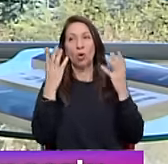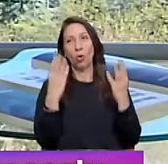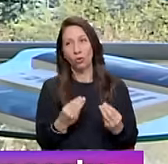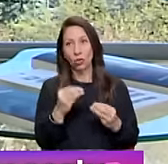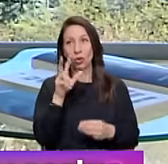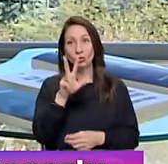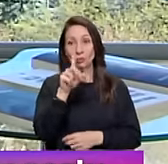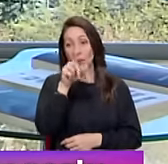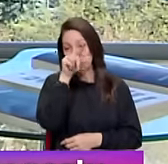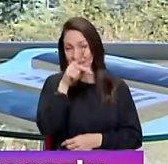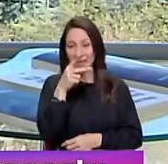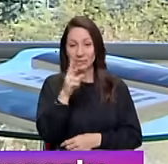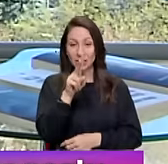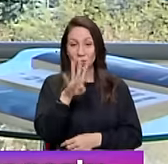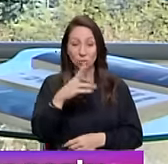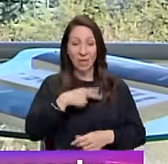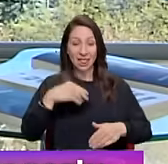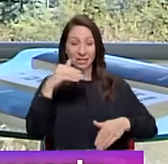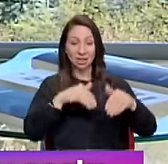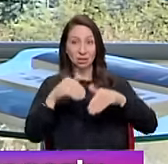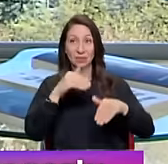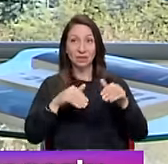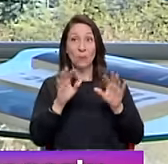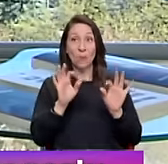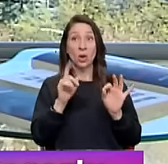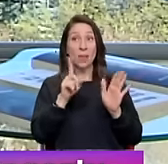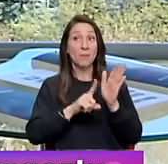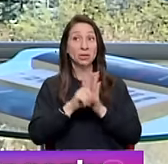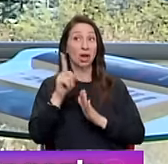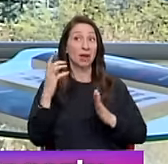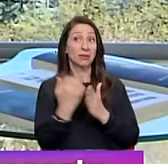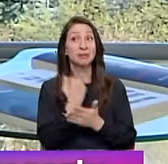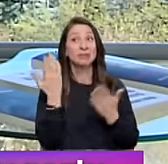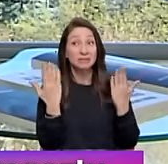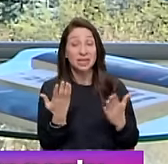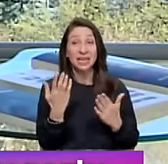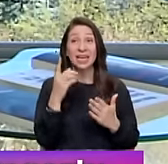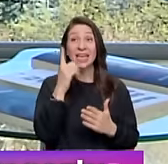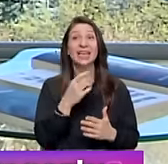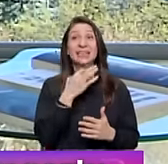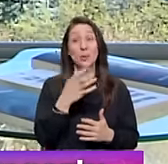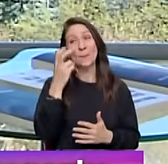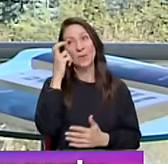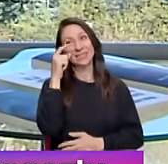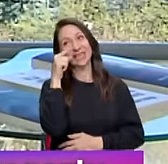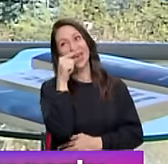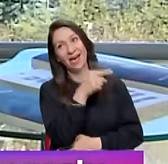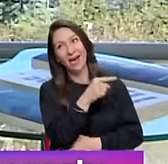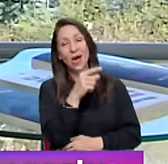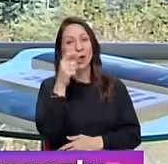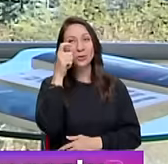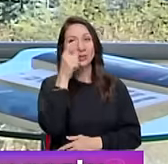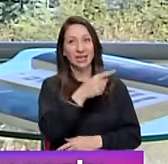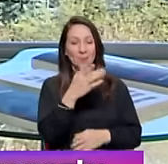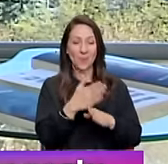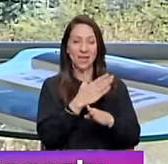oldu. 31 Mart 2024 yerel seçimlerinden böyle bir başarıyla çıktı. İlk teşekkür de Manisa'ya, Özgür